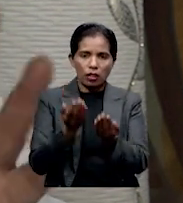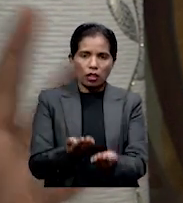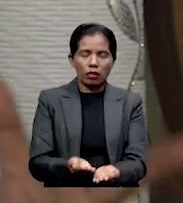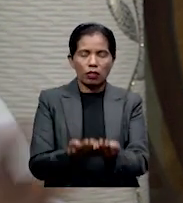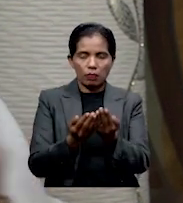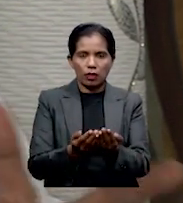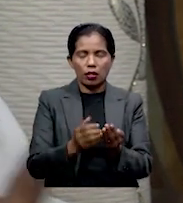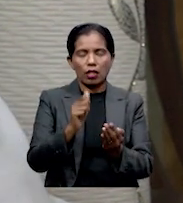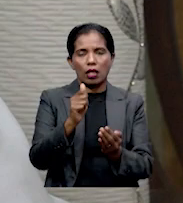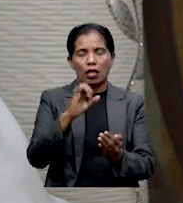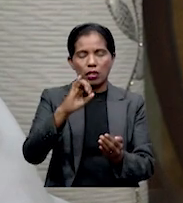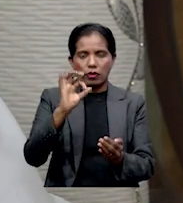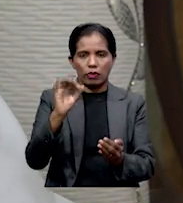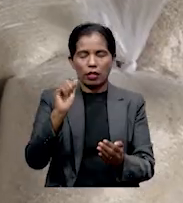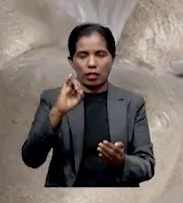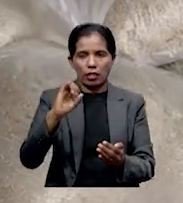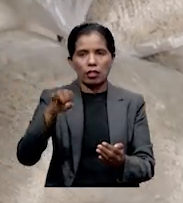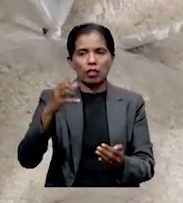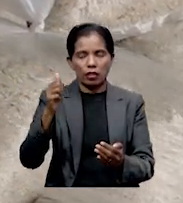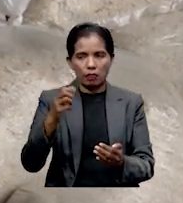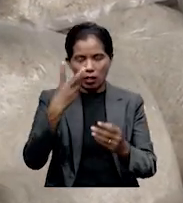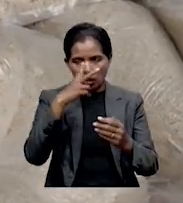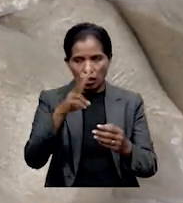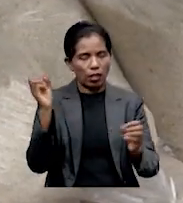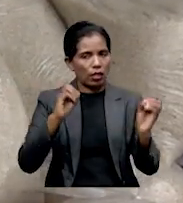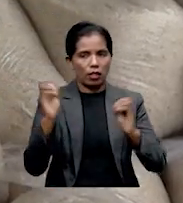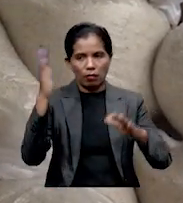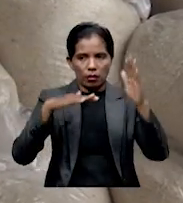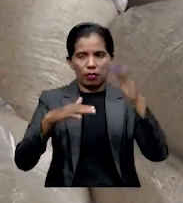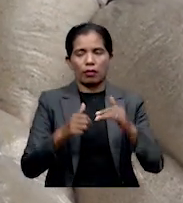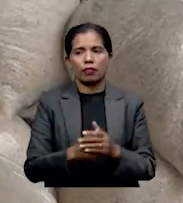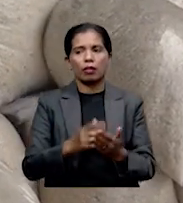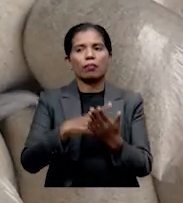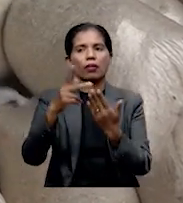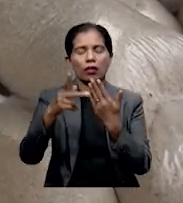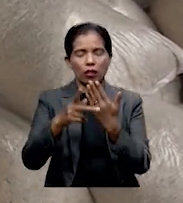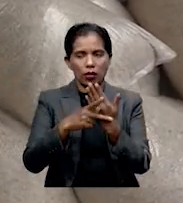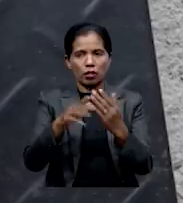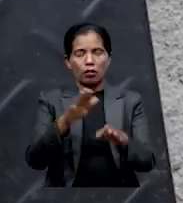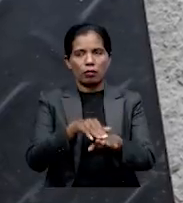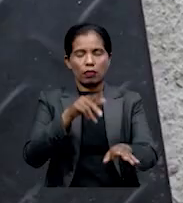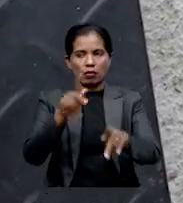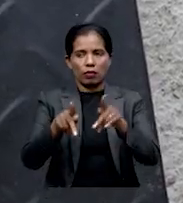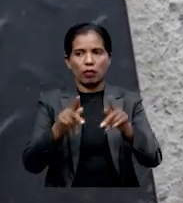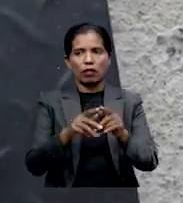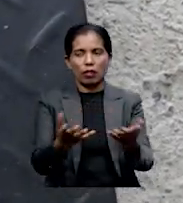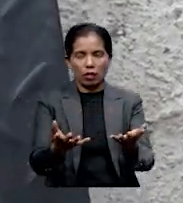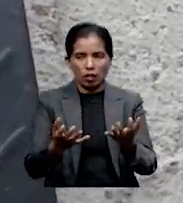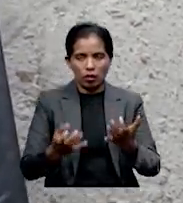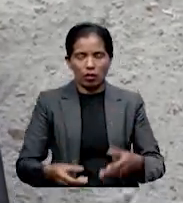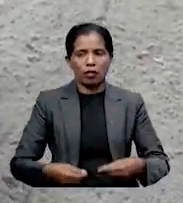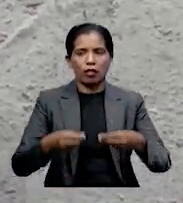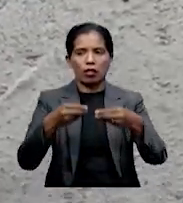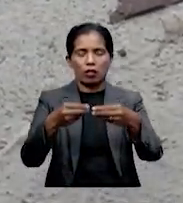sama hari ini kualidade, lah ia problema tu agora. Ia programa cesta básica fase da rua, fa no setor privado barak, hakar compete ia